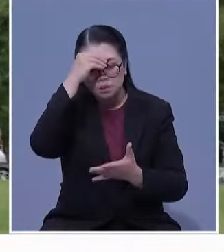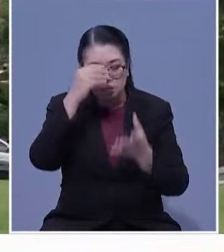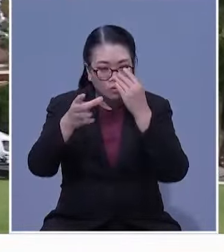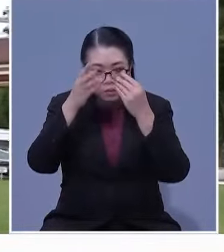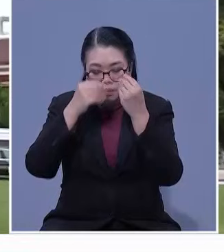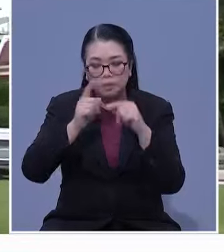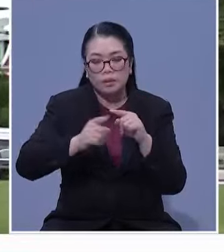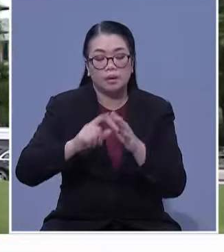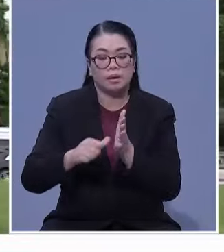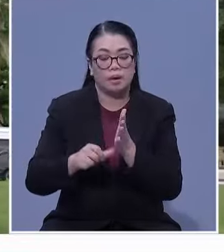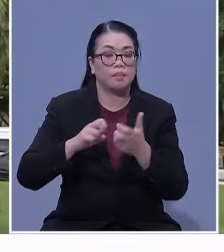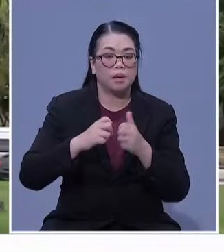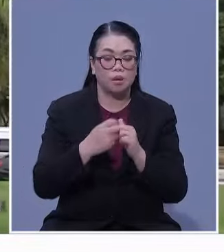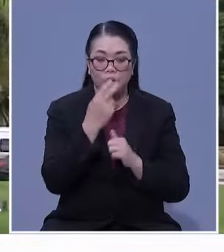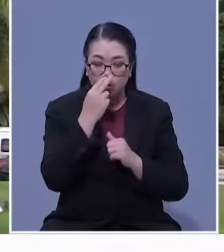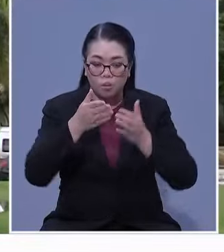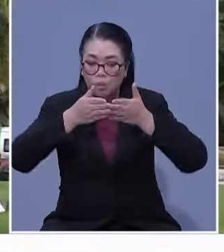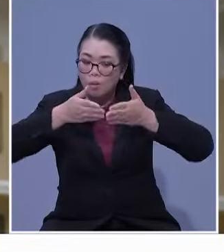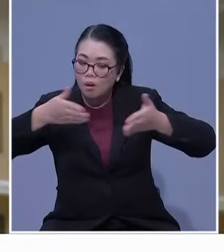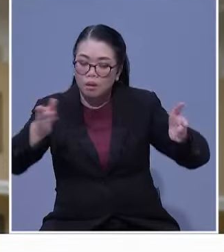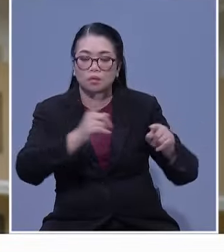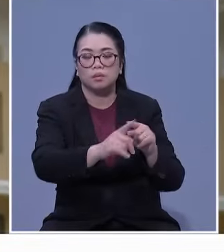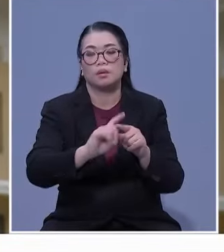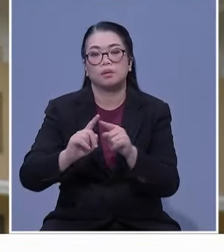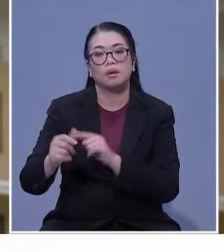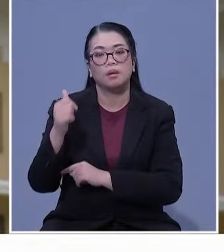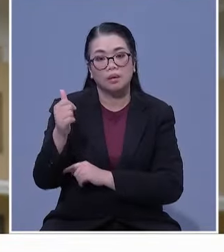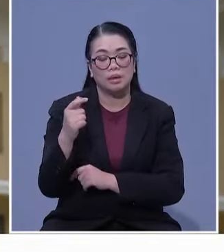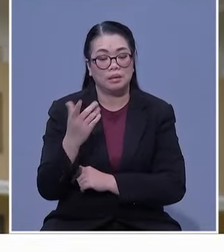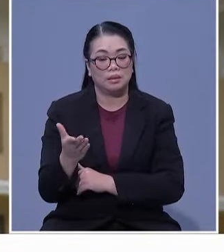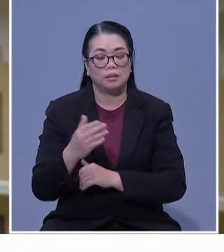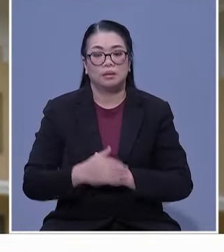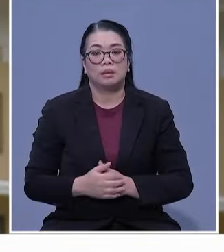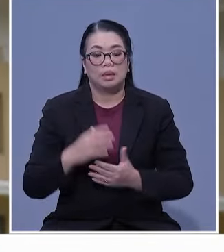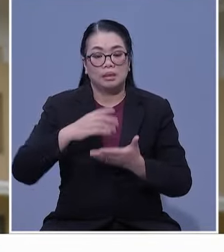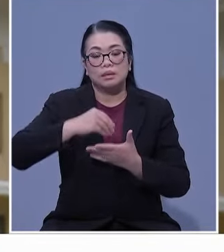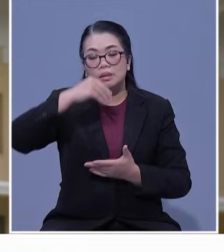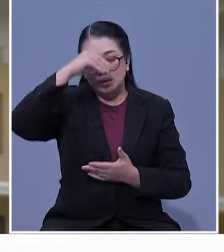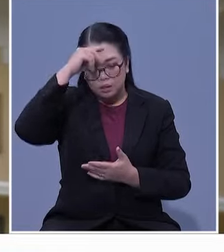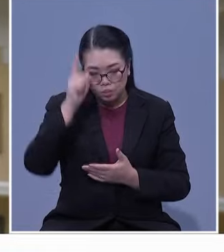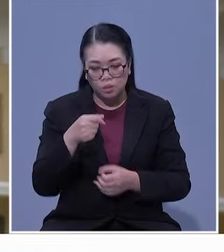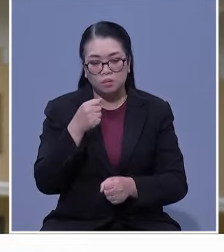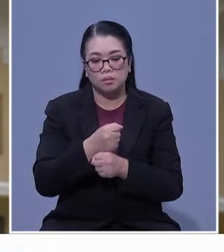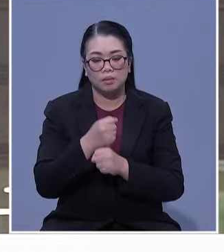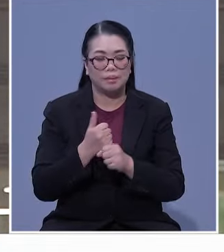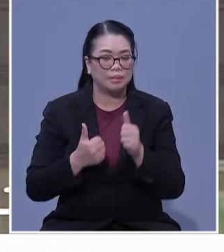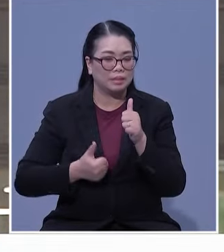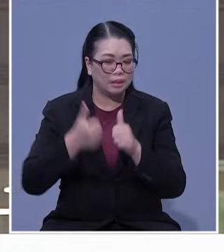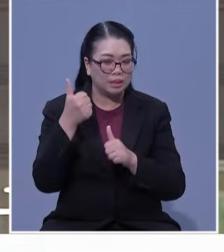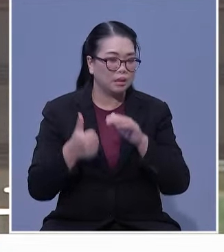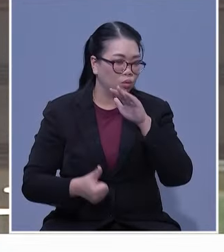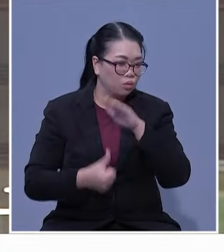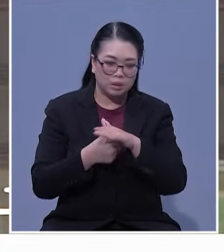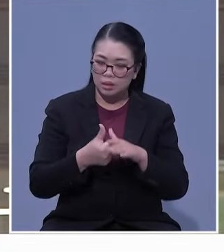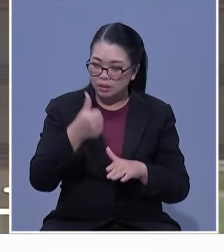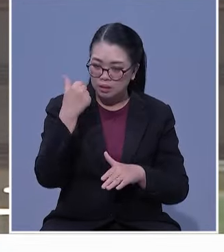นั้นการแก้ปัญหาก็ต้องมองในภาพรวมหลายมิติด้วยเช่นเดียวกันสิ่งที่ทางศึกษาธิการต้องทำให้ดีที่สุดนะครับคือ